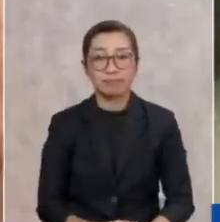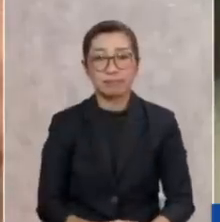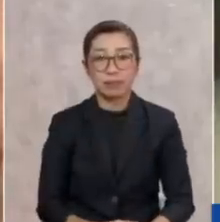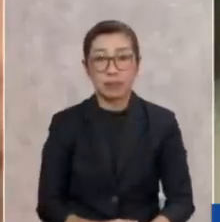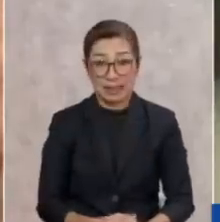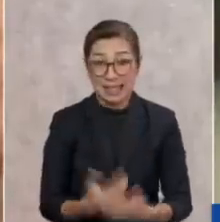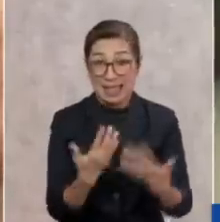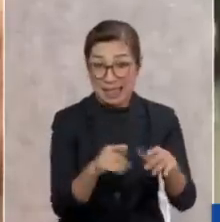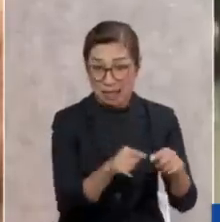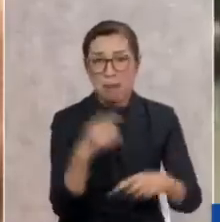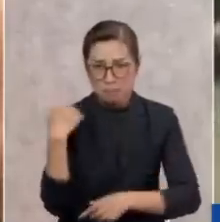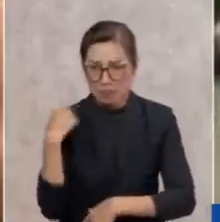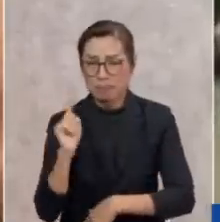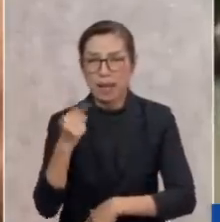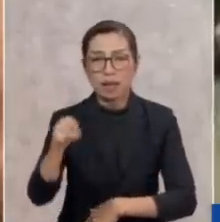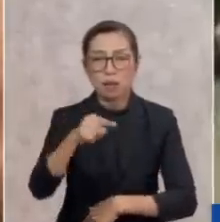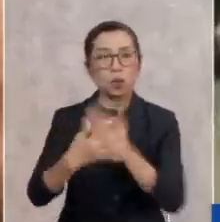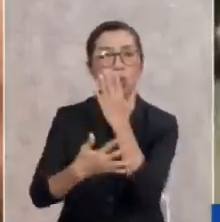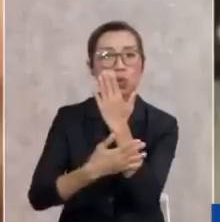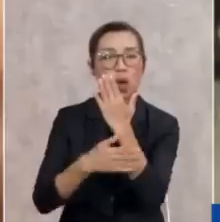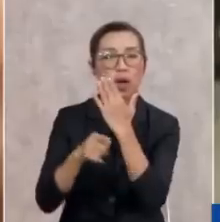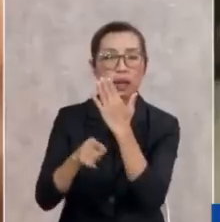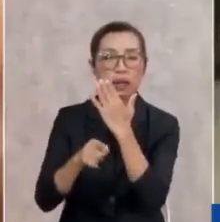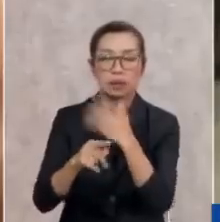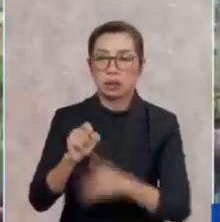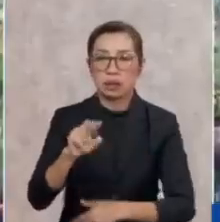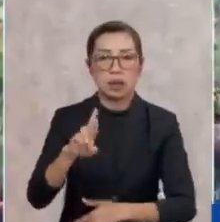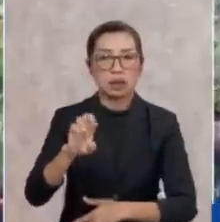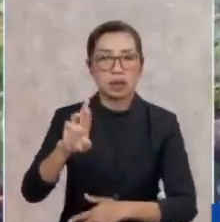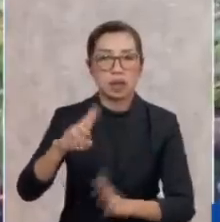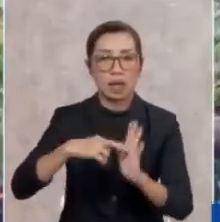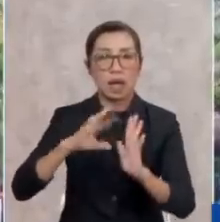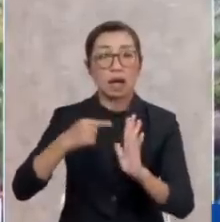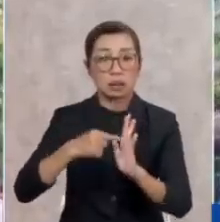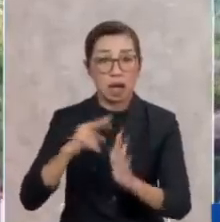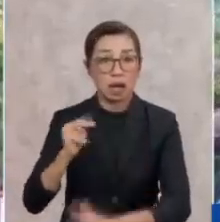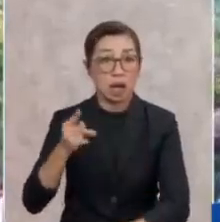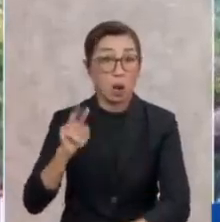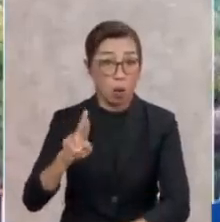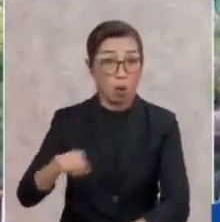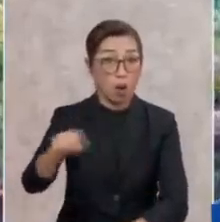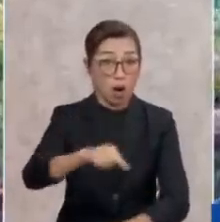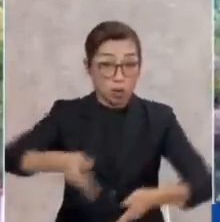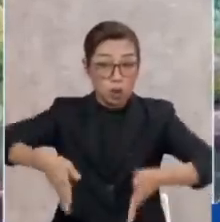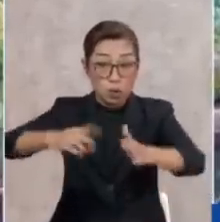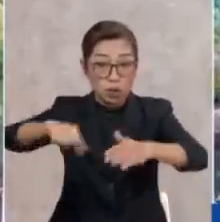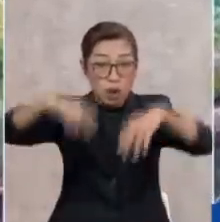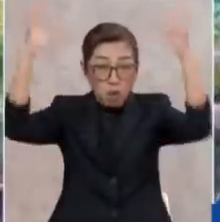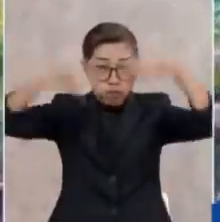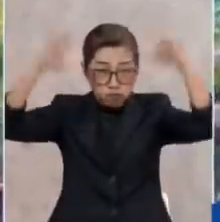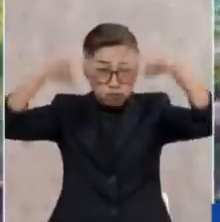ราชาปรากฏว่าบริเวณซอยศรีราชานครมีเหตุการณ์ที่ฝนตกลงมาอย่างหนักแล้